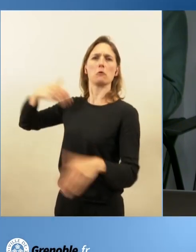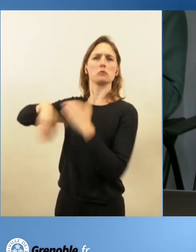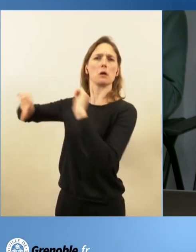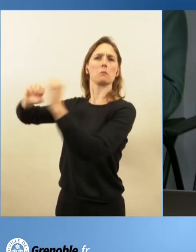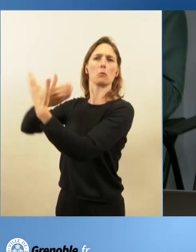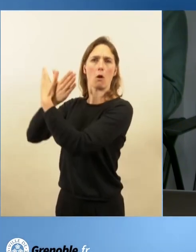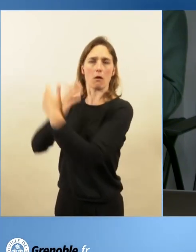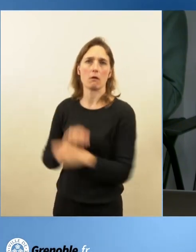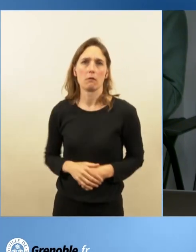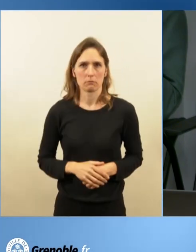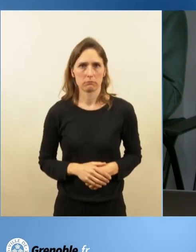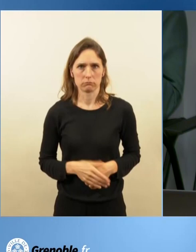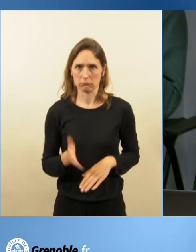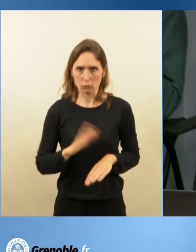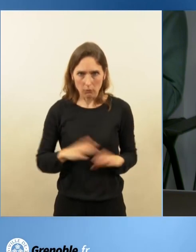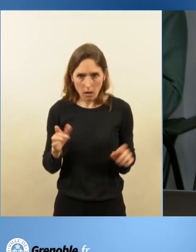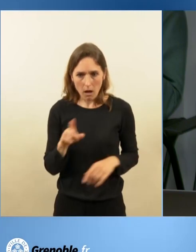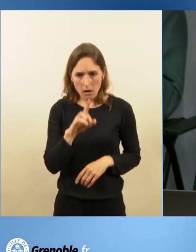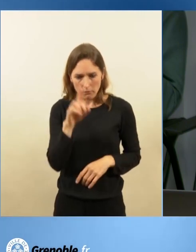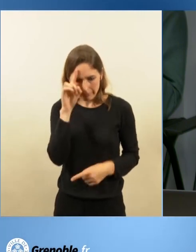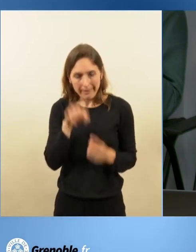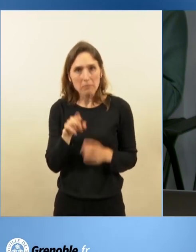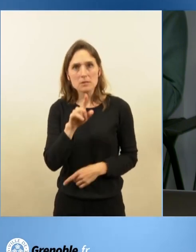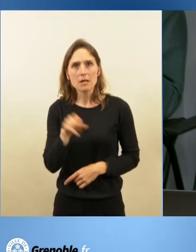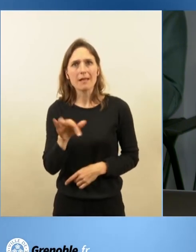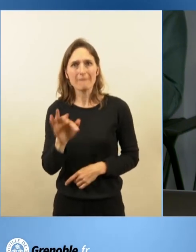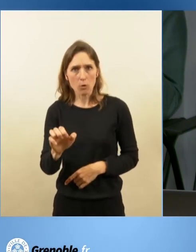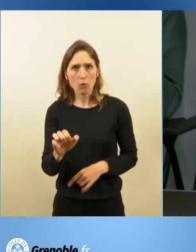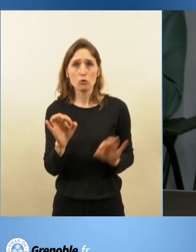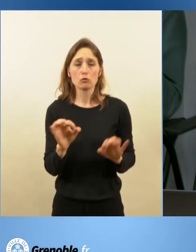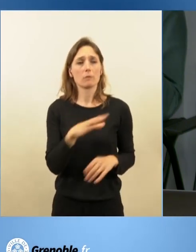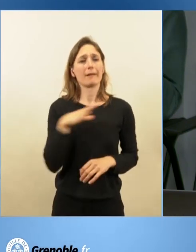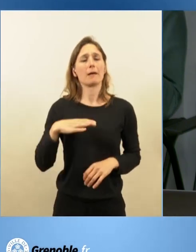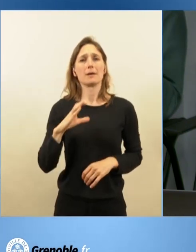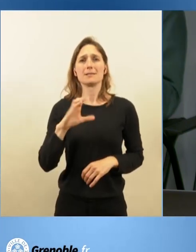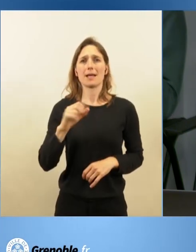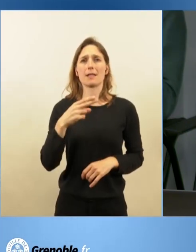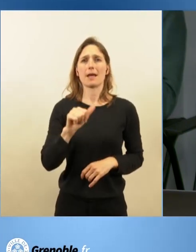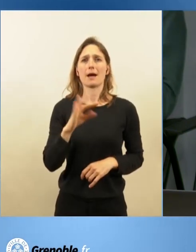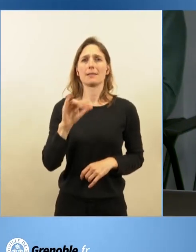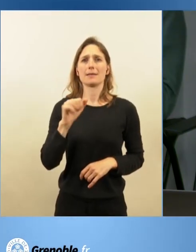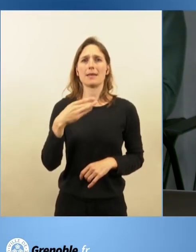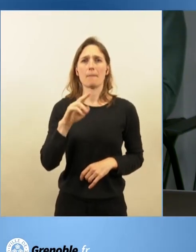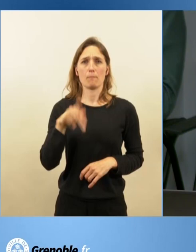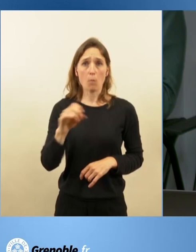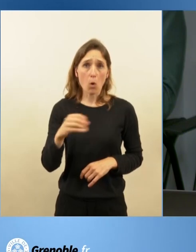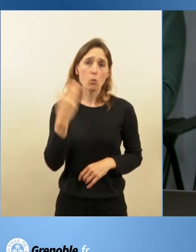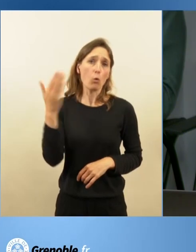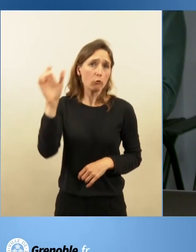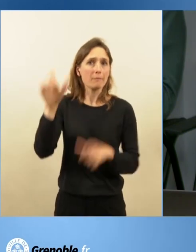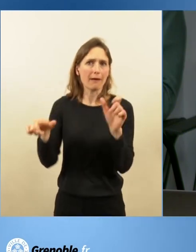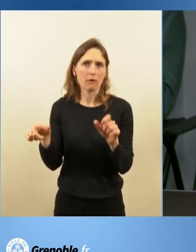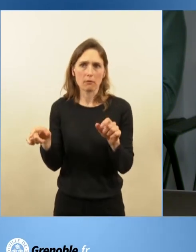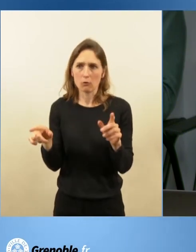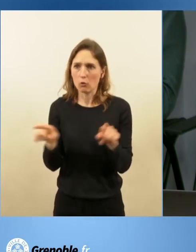la métropole or on parle de la ZFE or ce qui a dit Cécile Sénat tiempo et d'autres on est même je pense